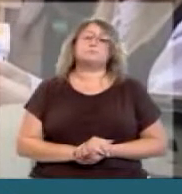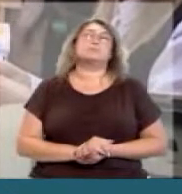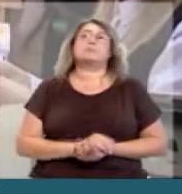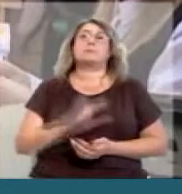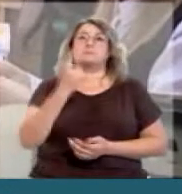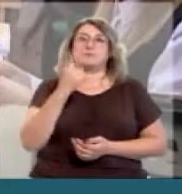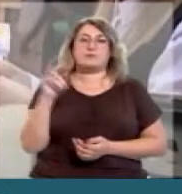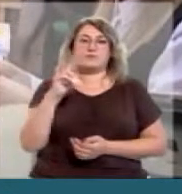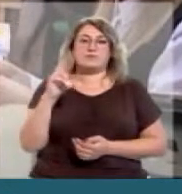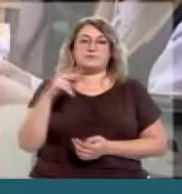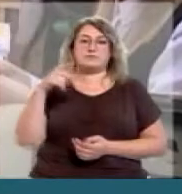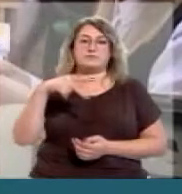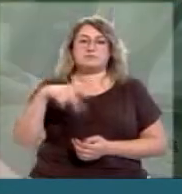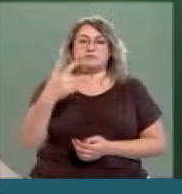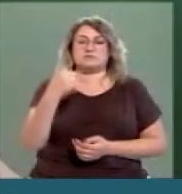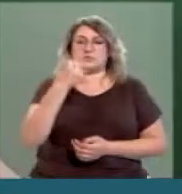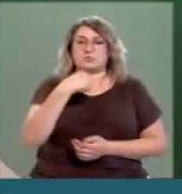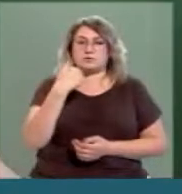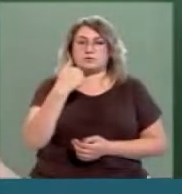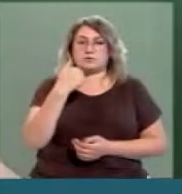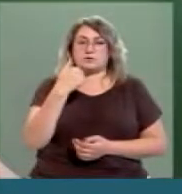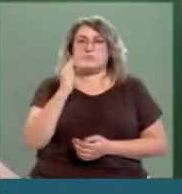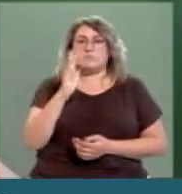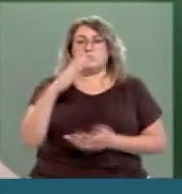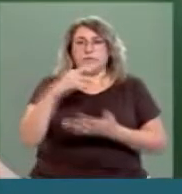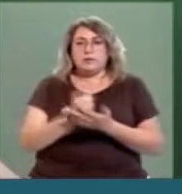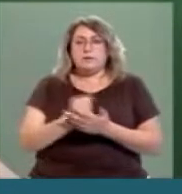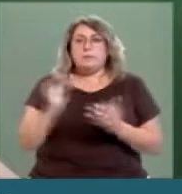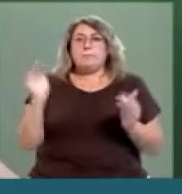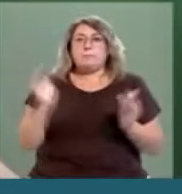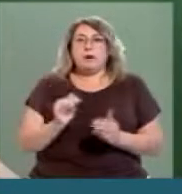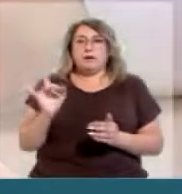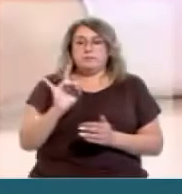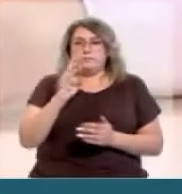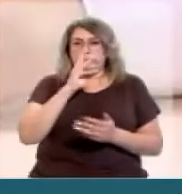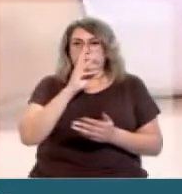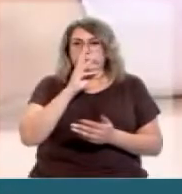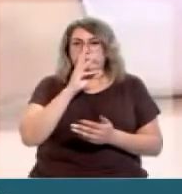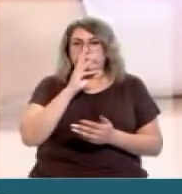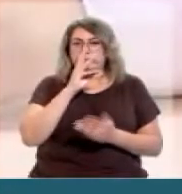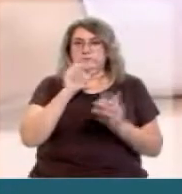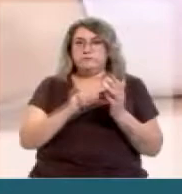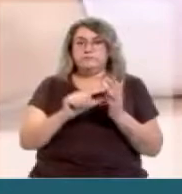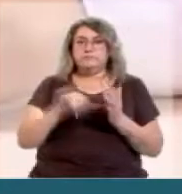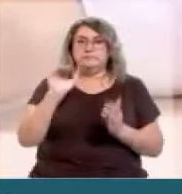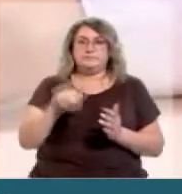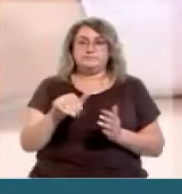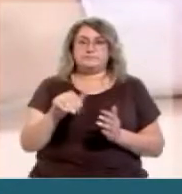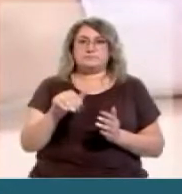2023 жылғы 1 қаңтардан бастап жалақының ең төменгі мөлшері 60 000. Мемлекеттік базалық зейнетақы төлемінің ең төменгі